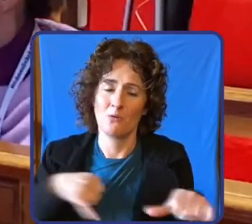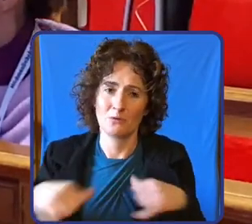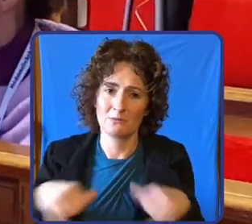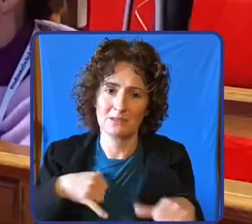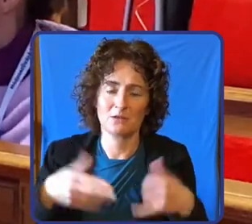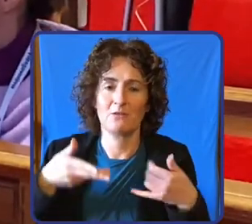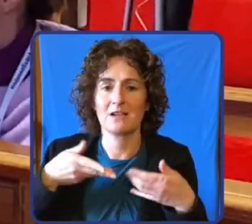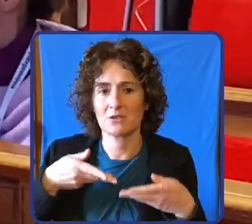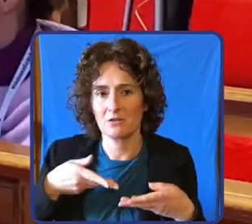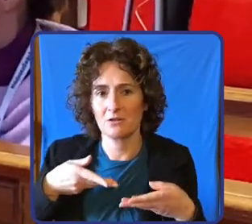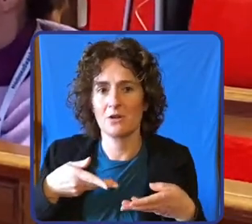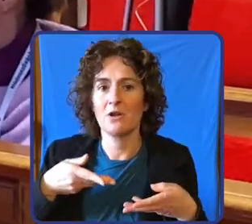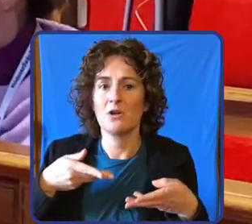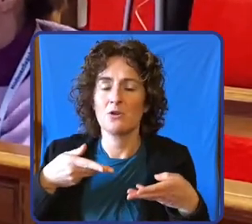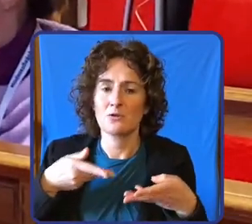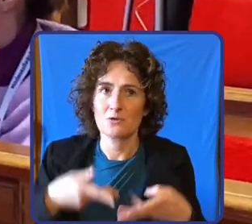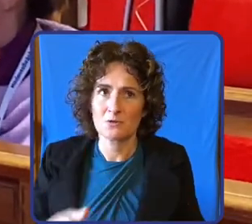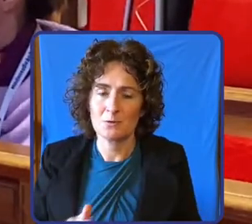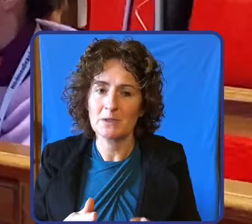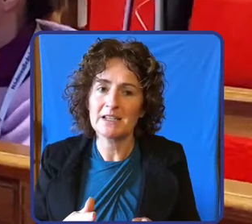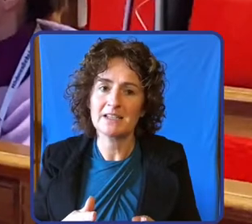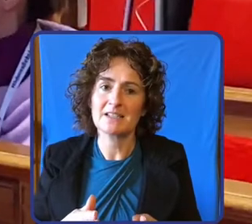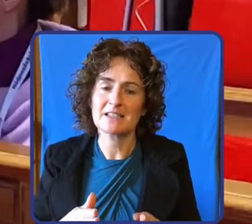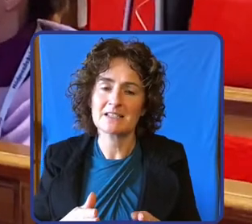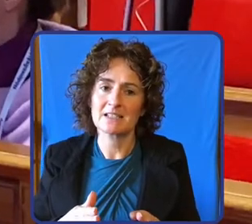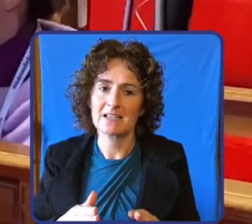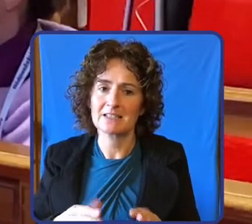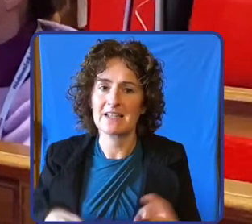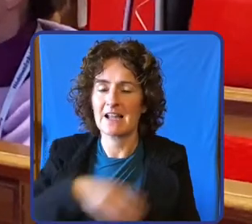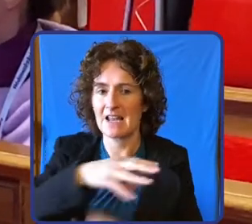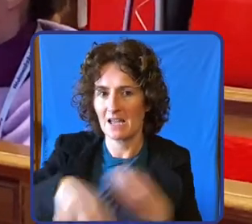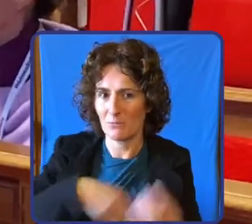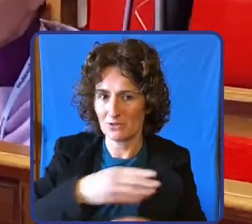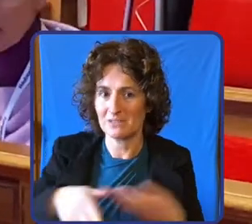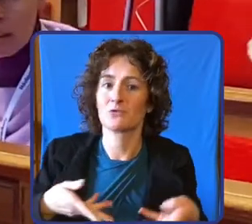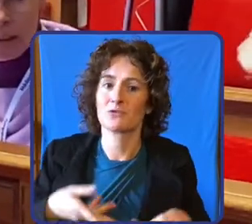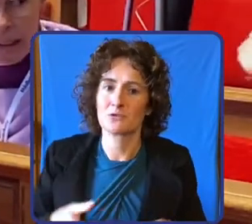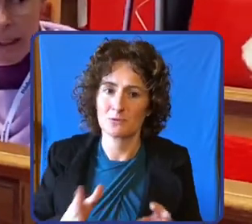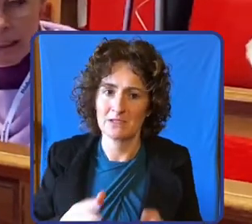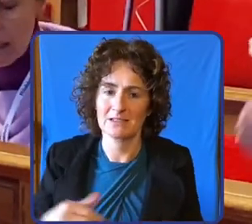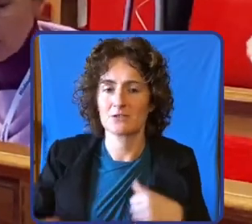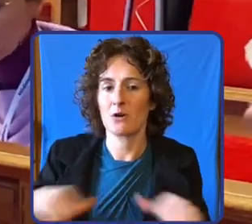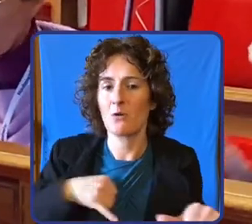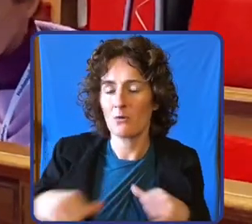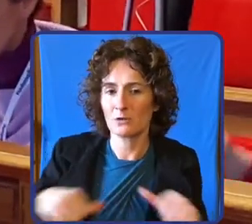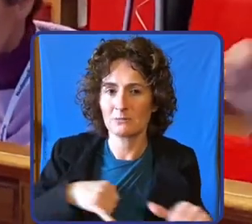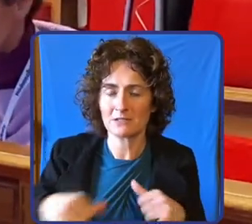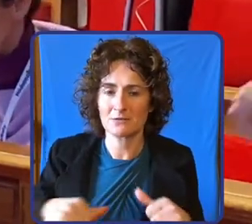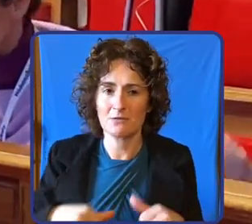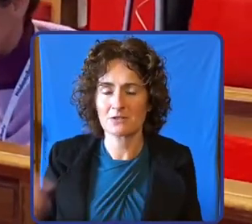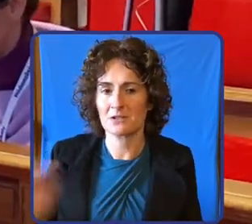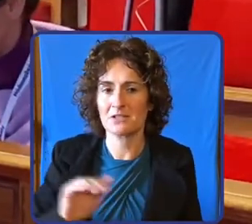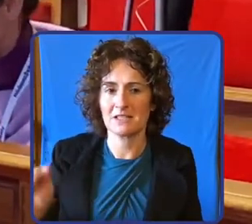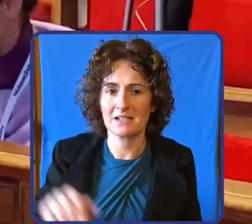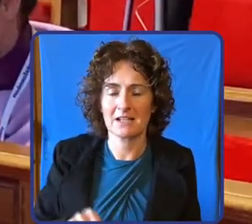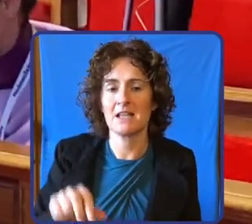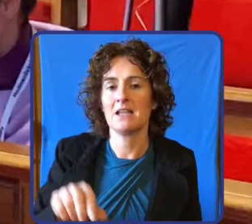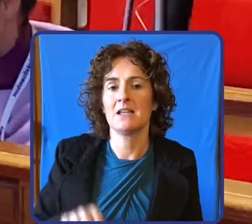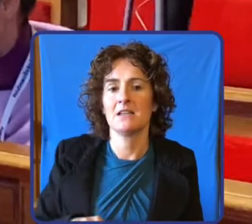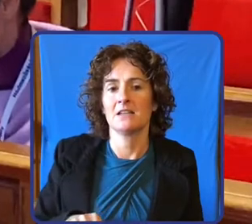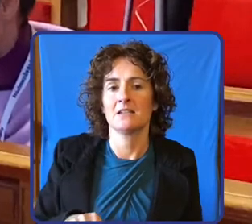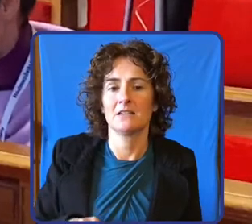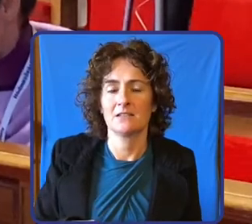a szülészet által lebonyolított szám. A hódmezővásárhelyi gyermekek száma 378 volt az elmúlt